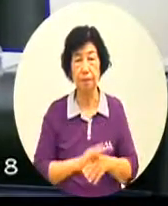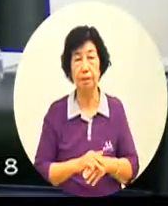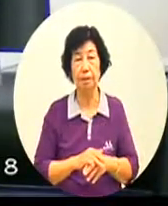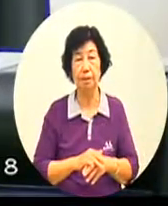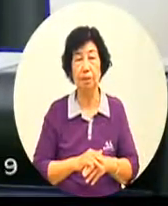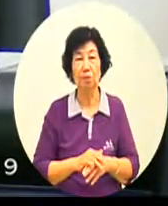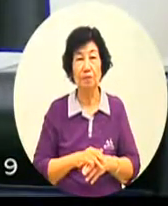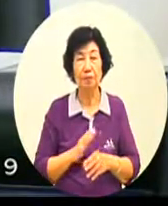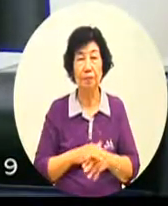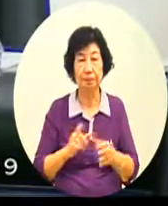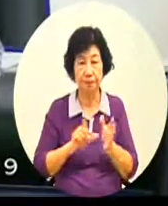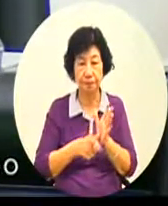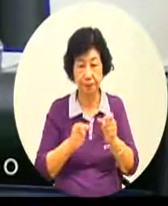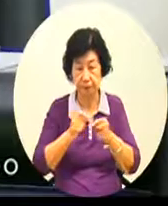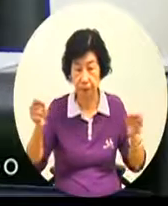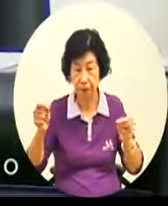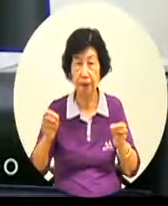它是